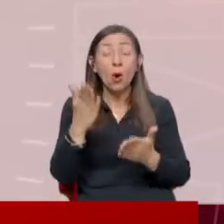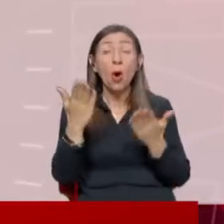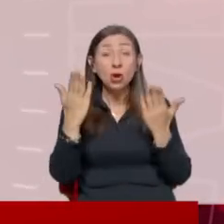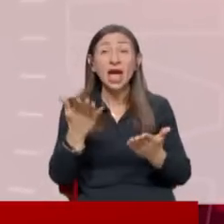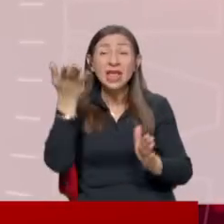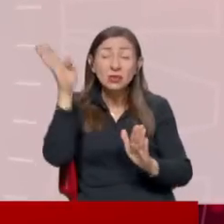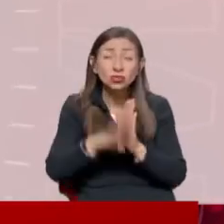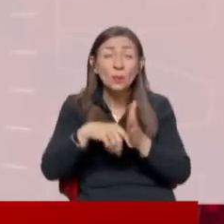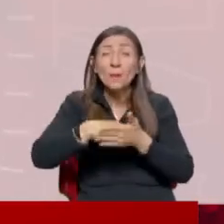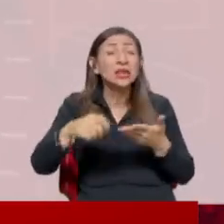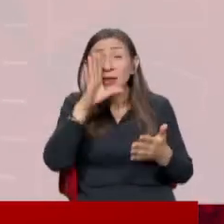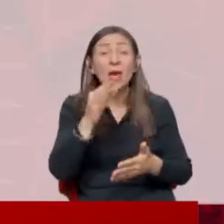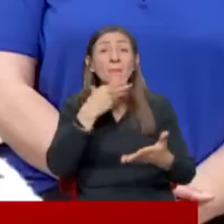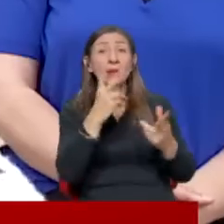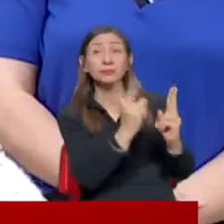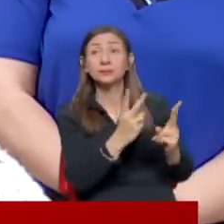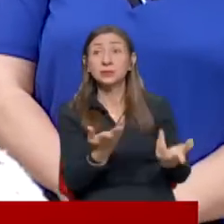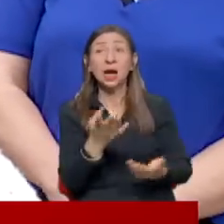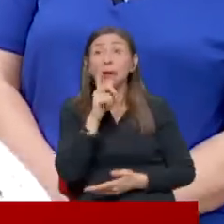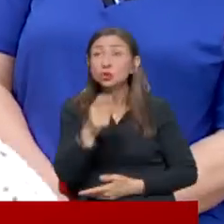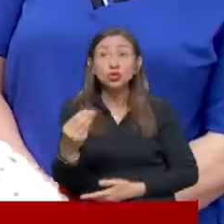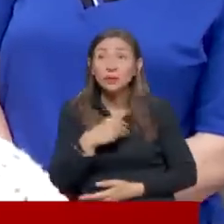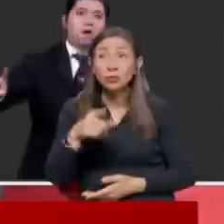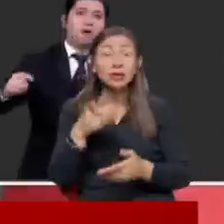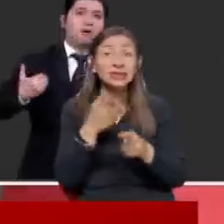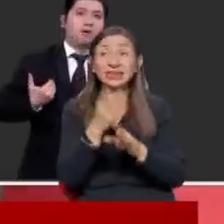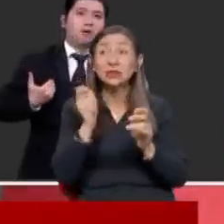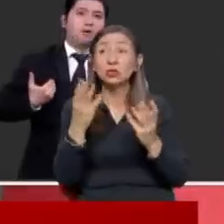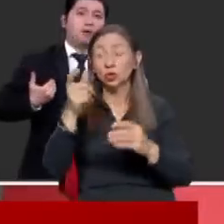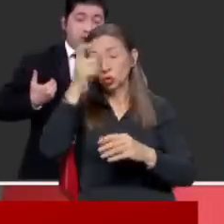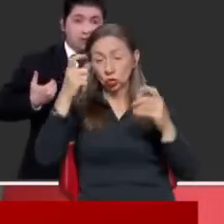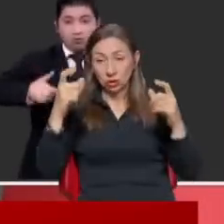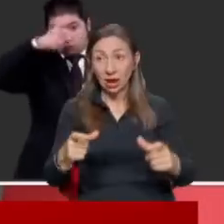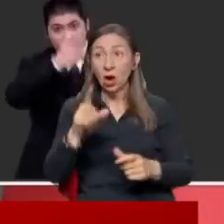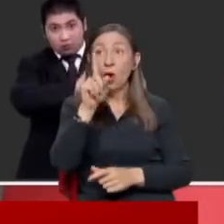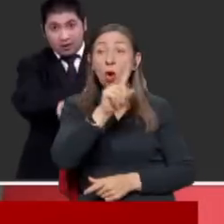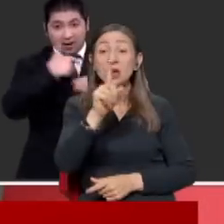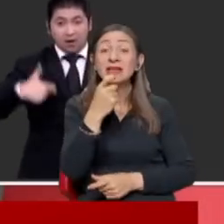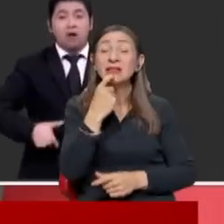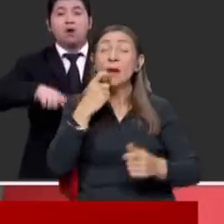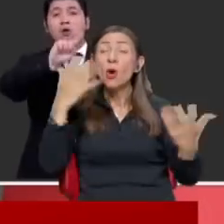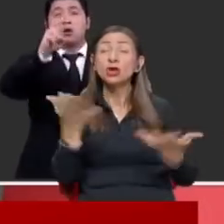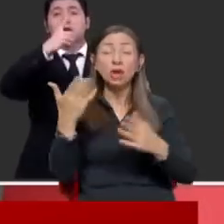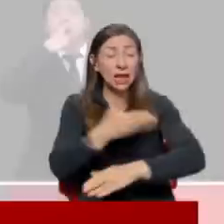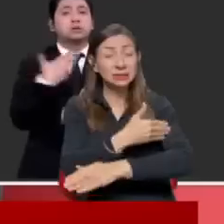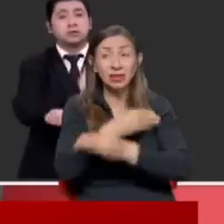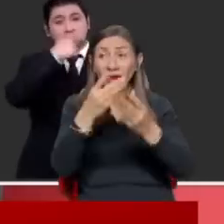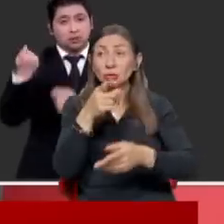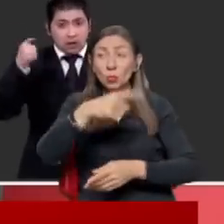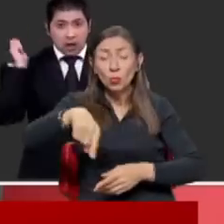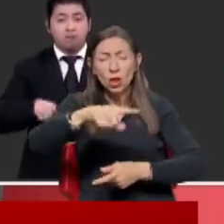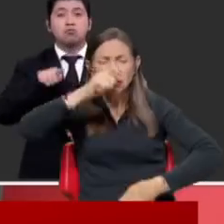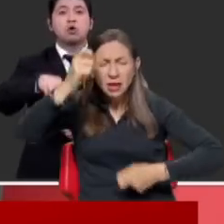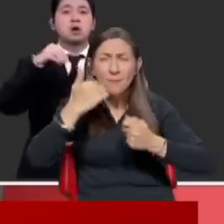Oysa en düşük gelir emeklinin geliri. Hangi söz yerine geldi ki bu gelecek? Ülkemize 10 yıllar boyunca hizmet etmiş, bu